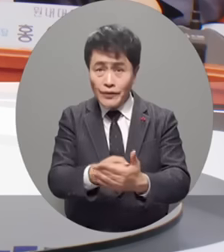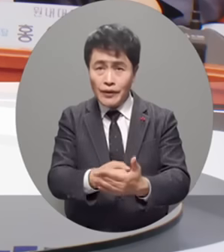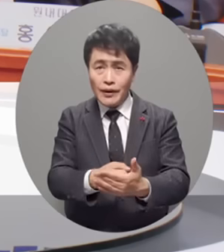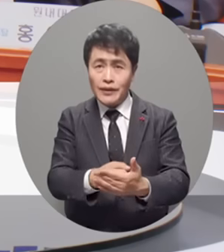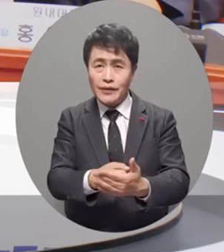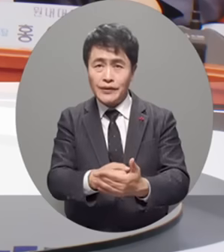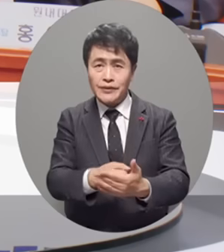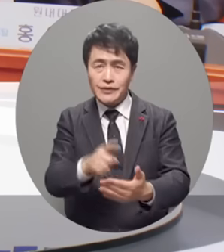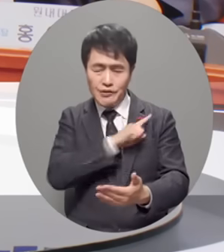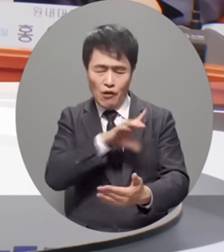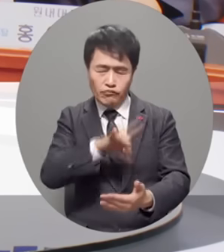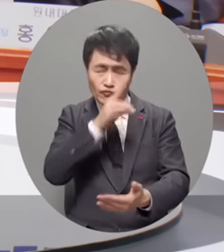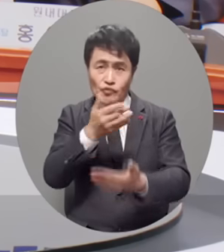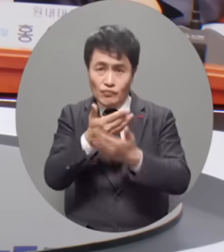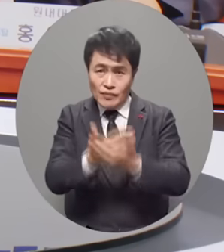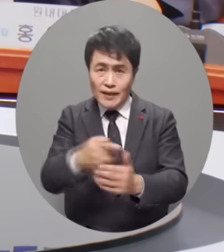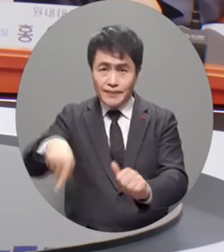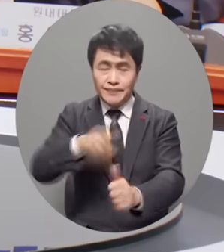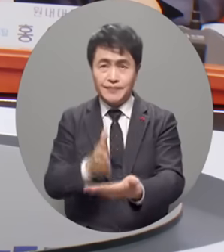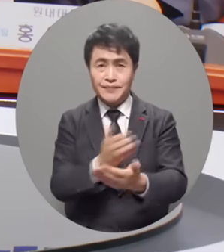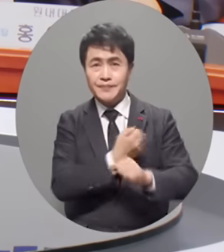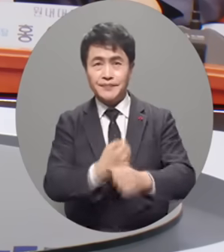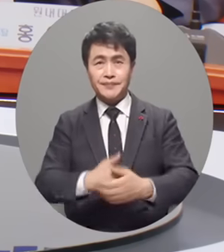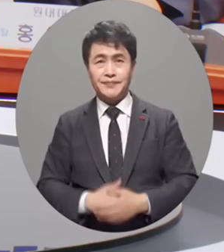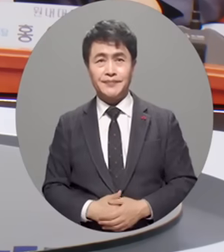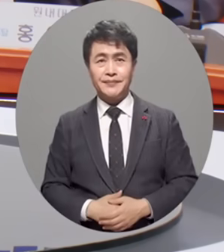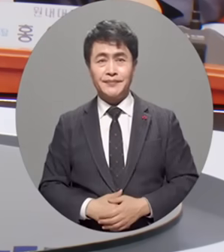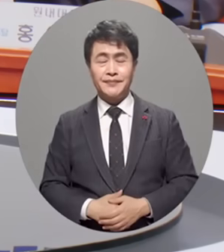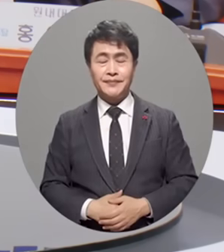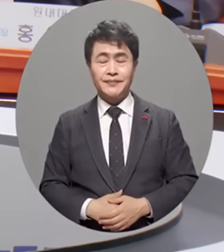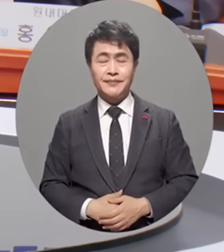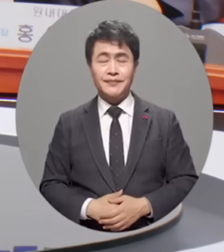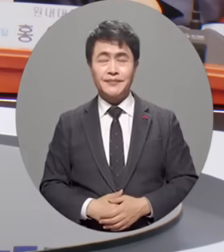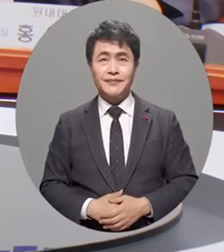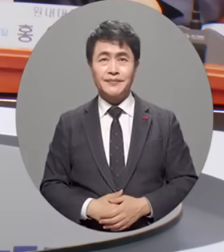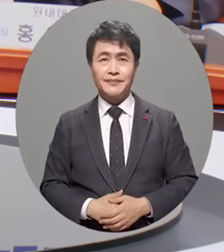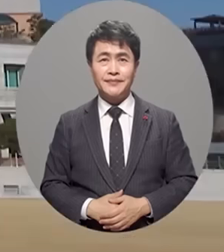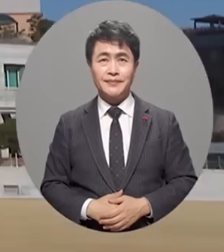것으로 보이는데요. 이 소식은 손하늘 기자가 전하겠습니다.